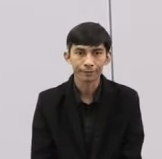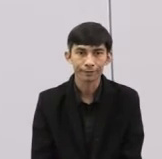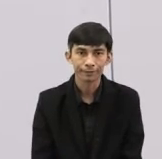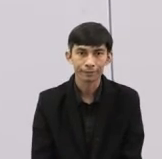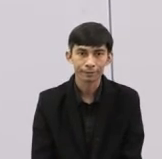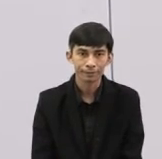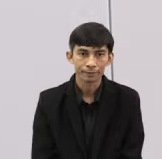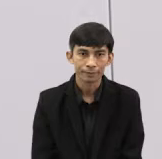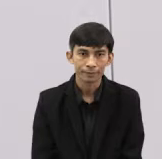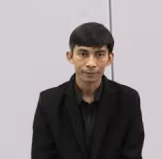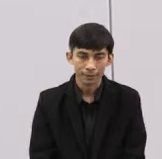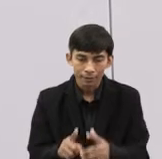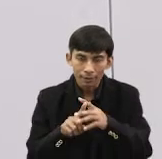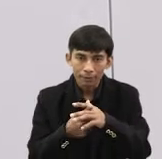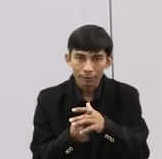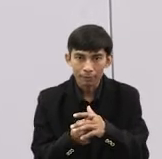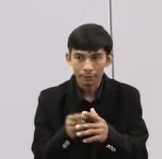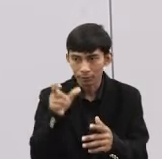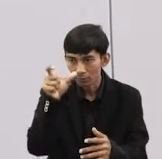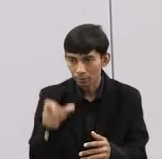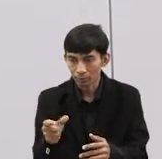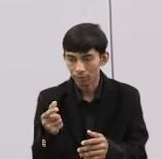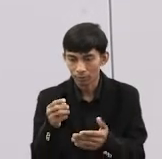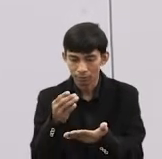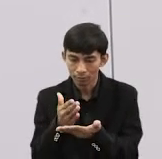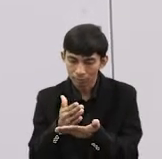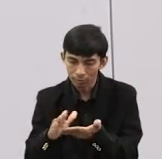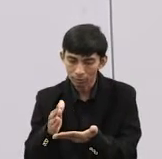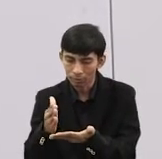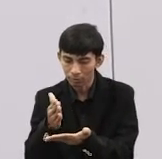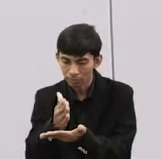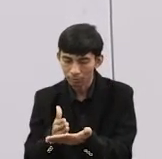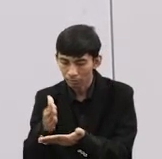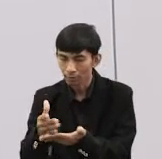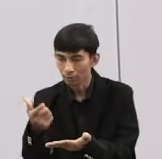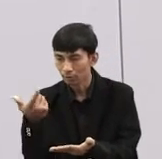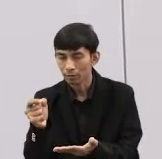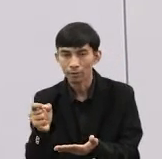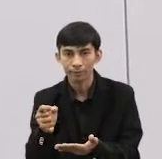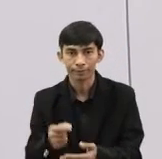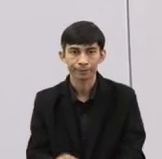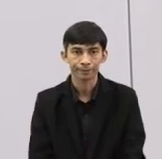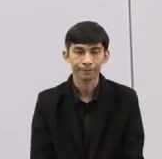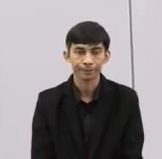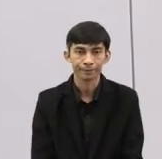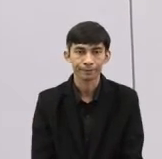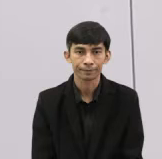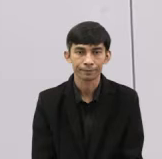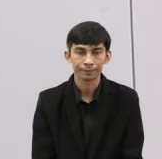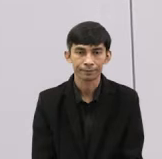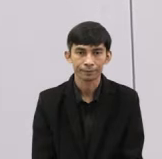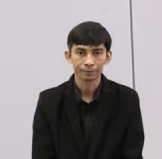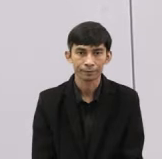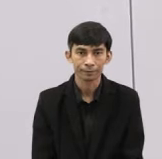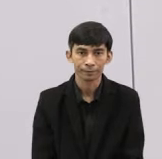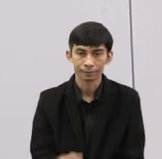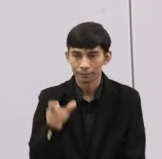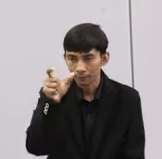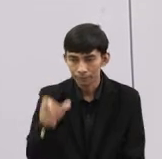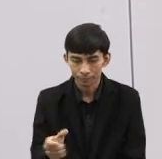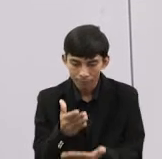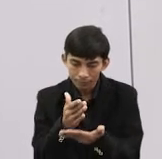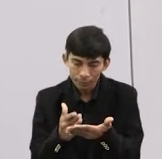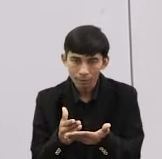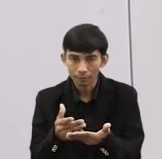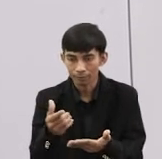dân chạp đàm phí tôn phía đọc từ chẳng xong tạm đàn cho mình nè khu tầng ọc nế tôn phía đọc rồi bỏ dân cư miên lịch